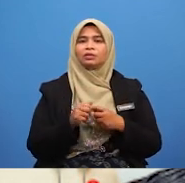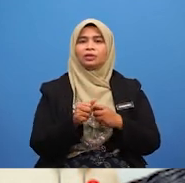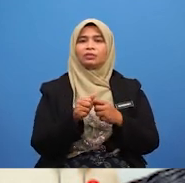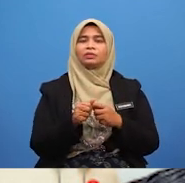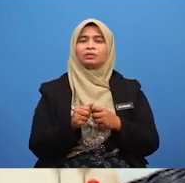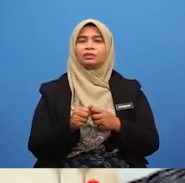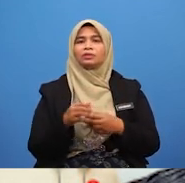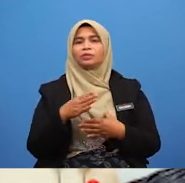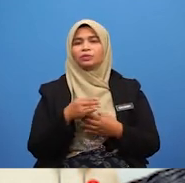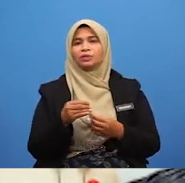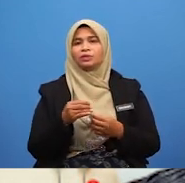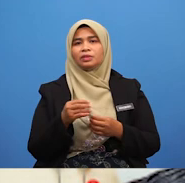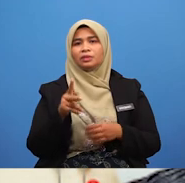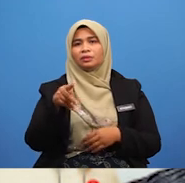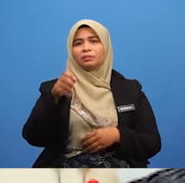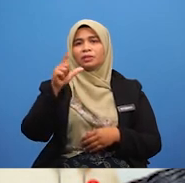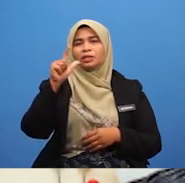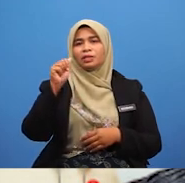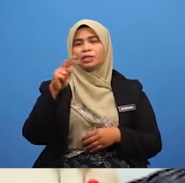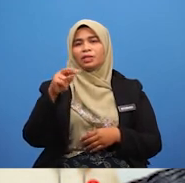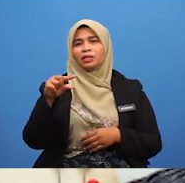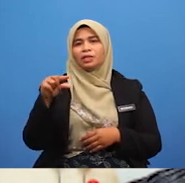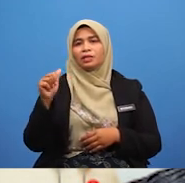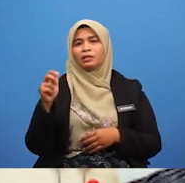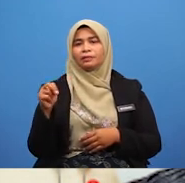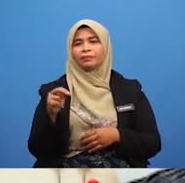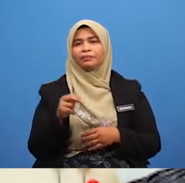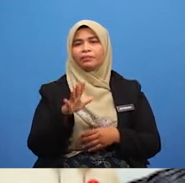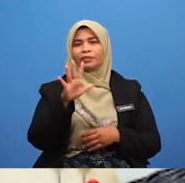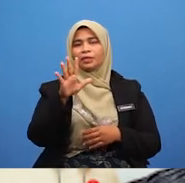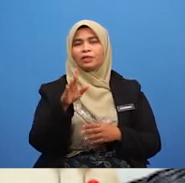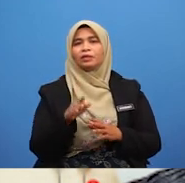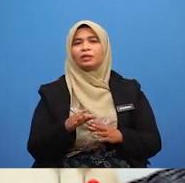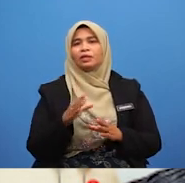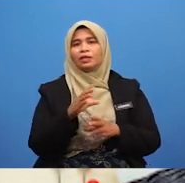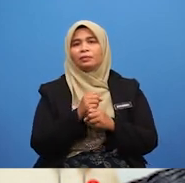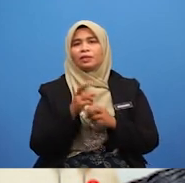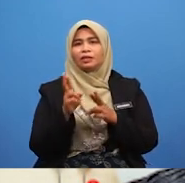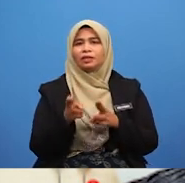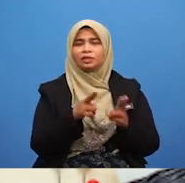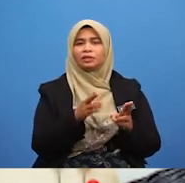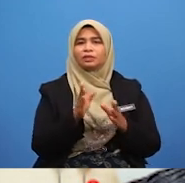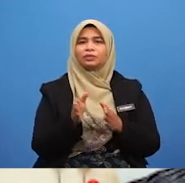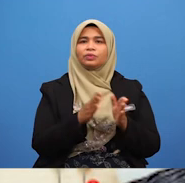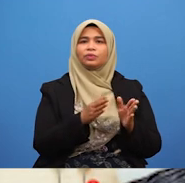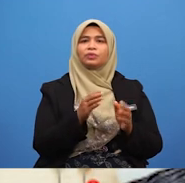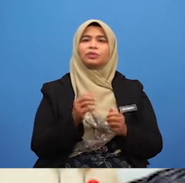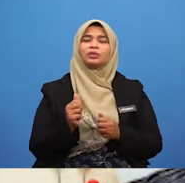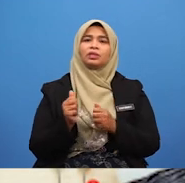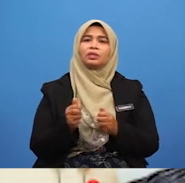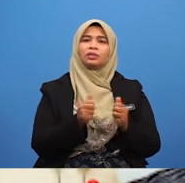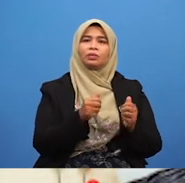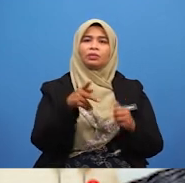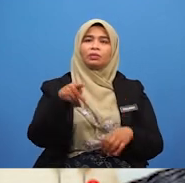citarasa pelanggan. Yang kelima, pelajar dapat mentafsir dan merancang susun atau pola mengikut peraturan